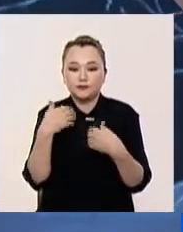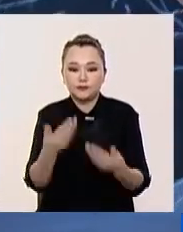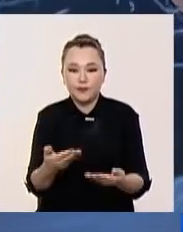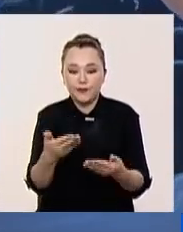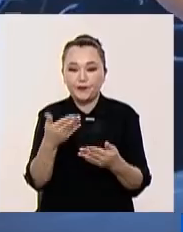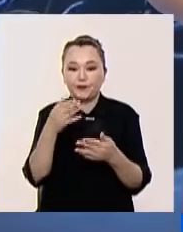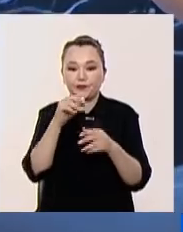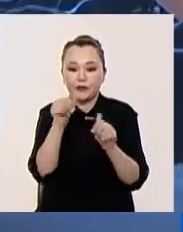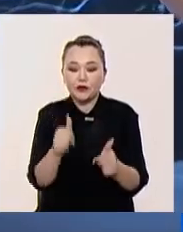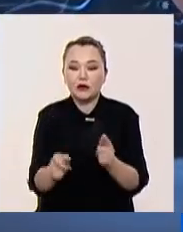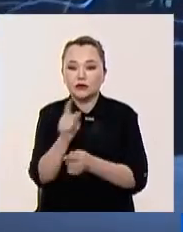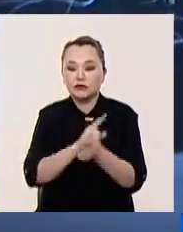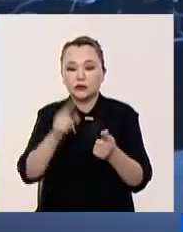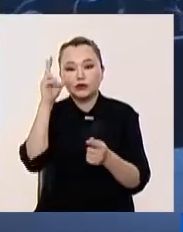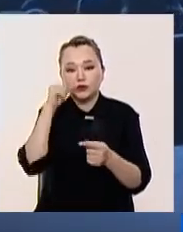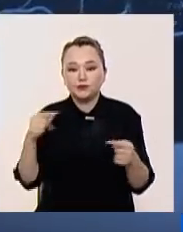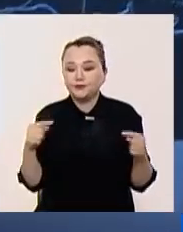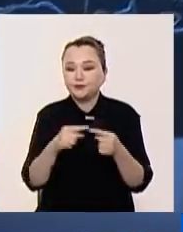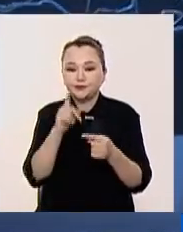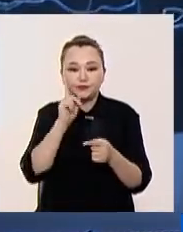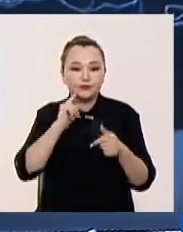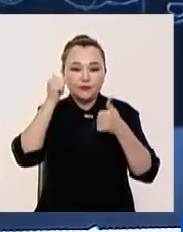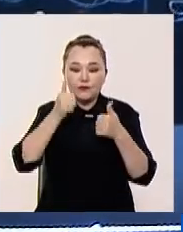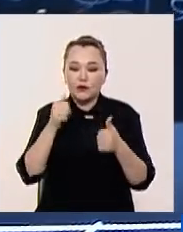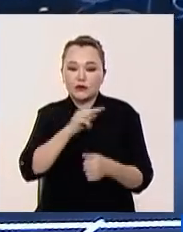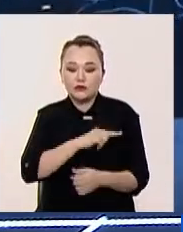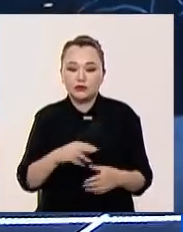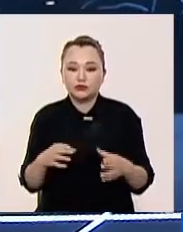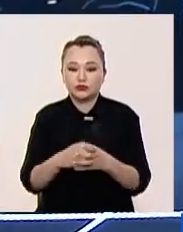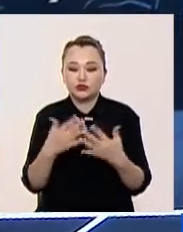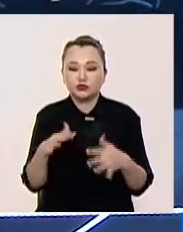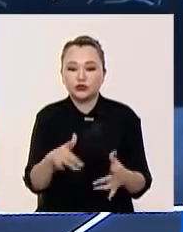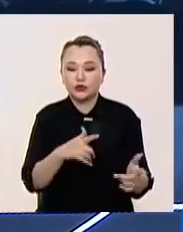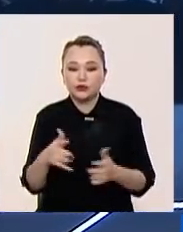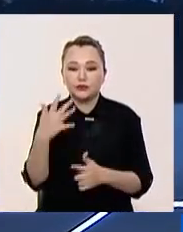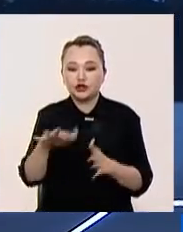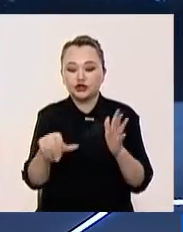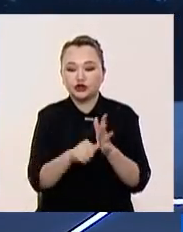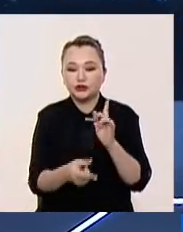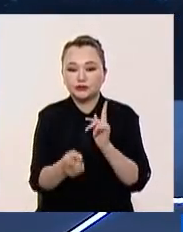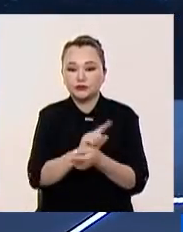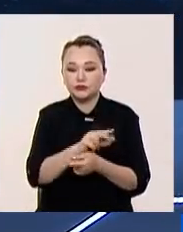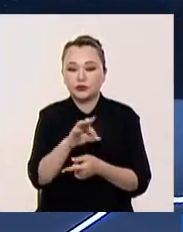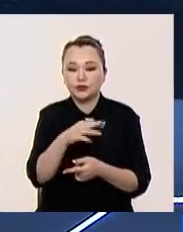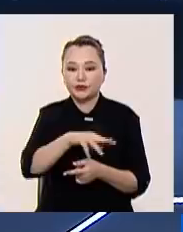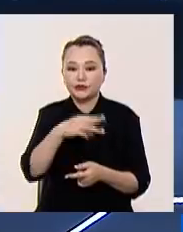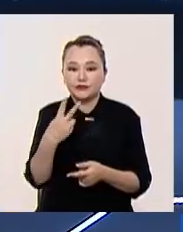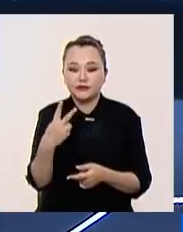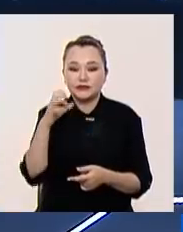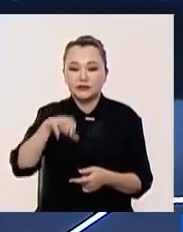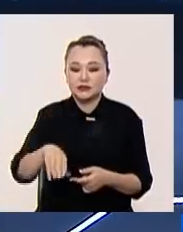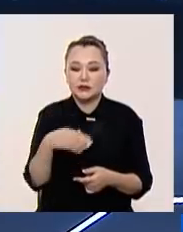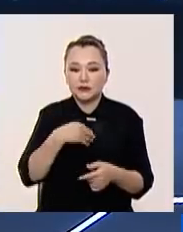референдум. Точная дата и формат пока неизвестны, но рабочая группа уже подготовила 56 изменений по 33 статьям.